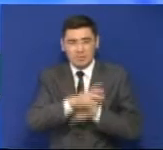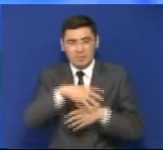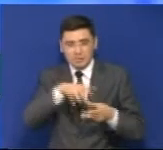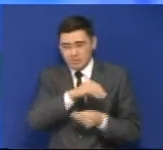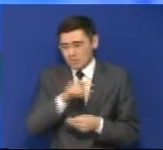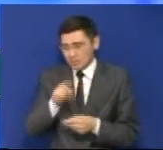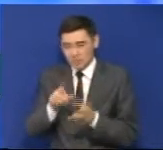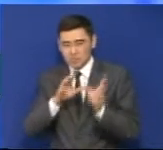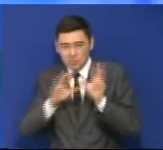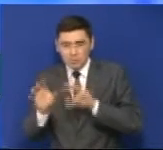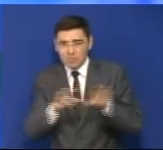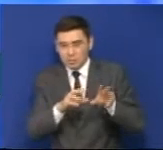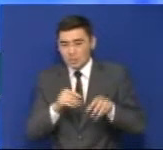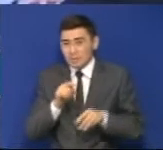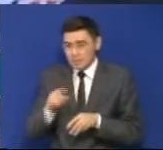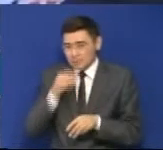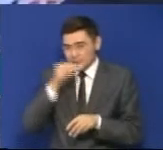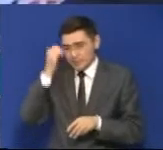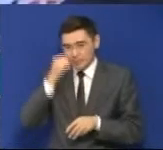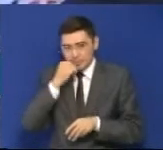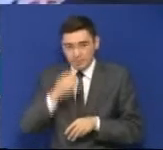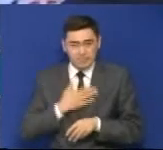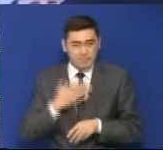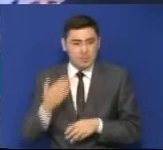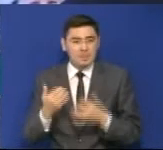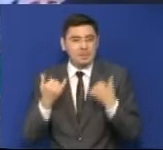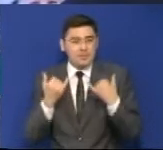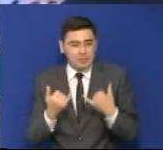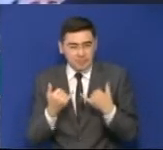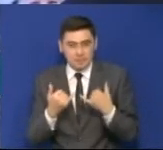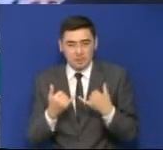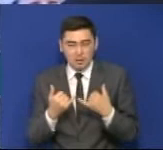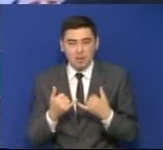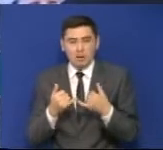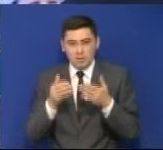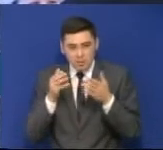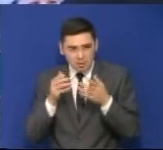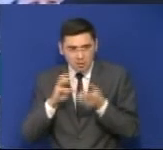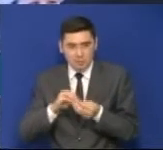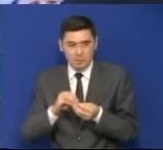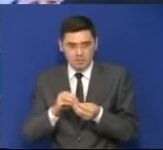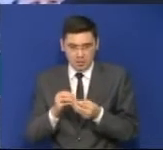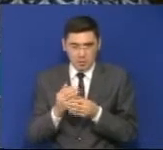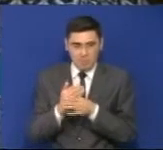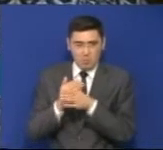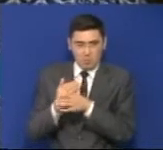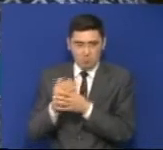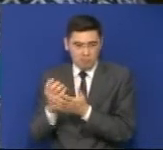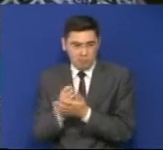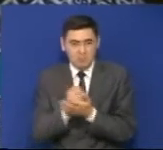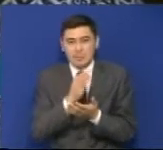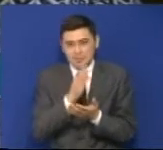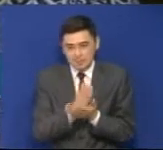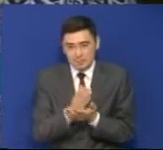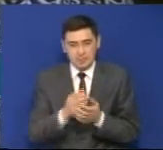ризашылық білдіремін. Адамгершілік қасиет жоғары кәсіби деңгей. Бұл осы сала қызметкерлерінің шынайы көрінісі.